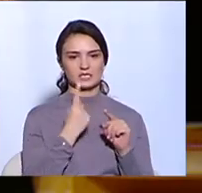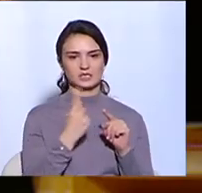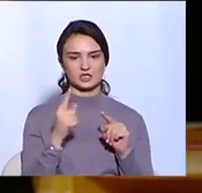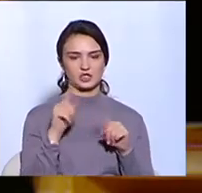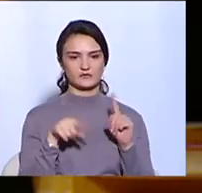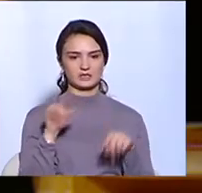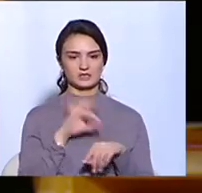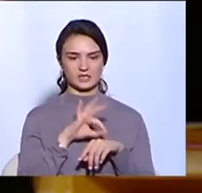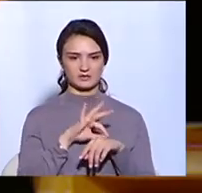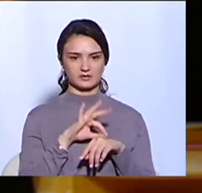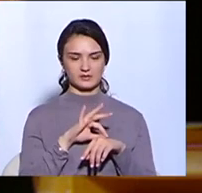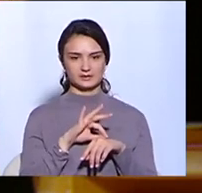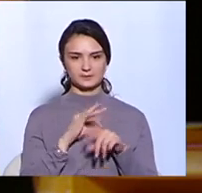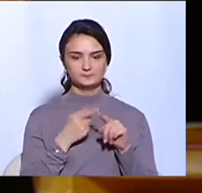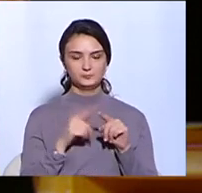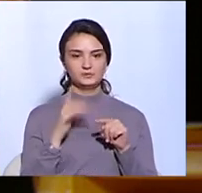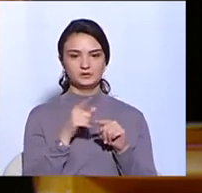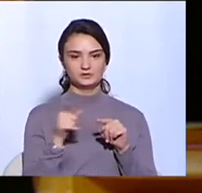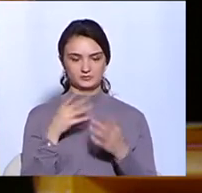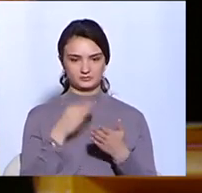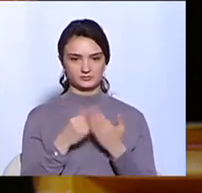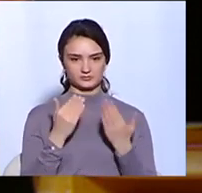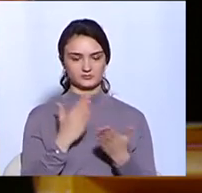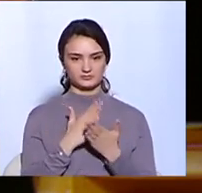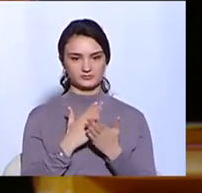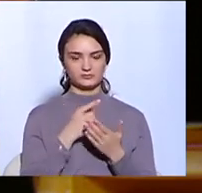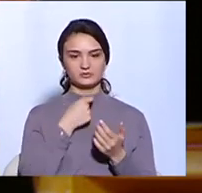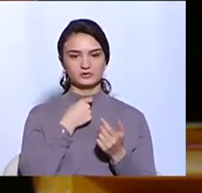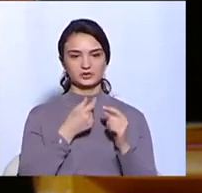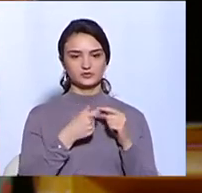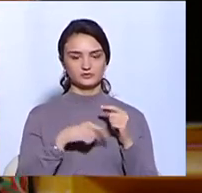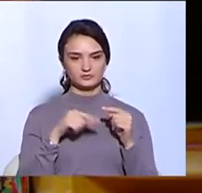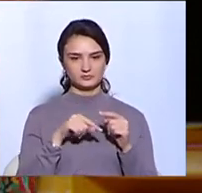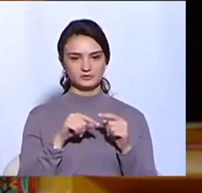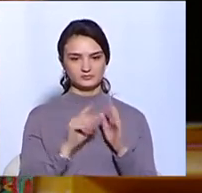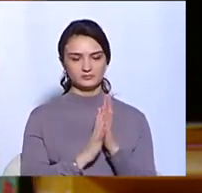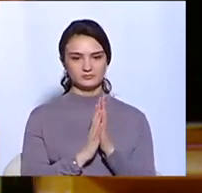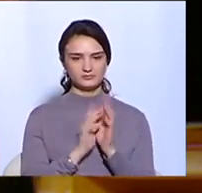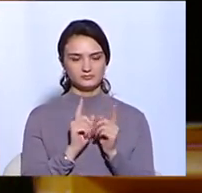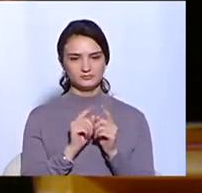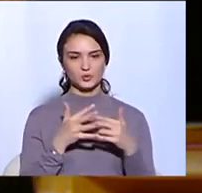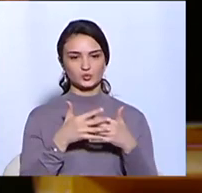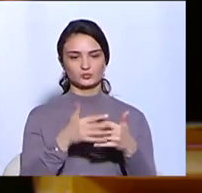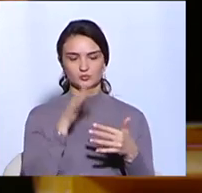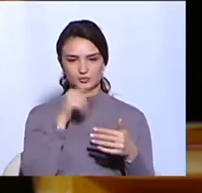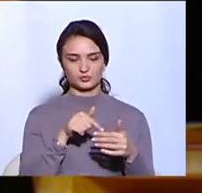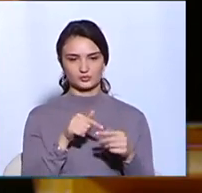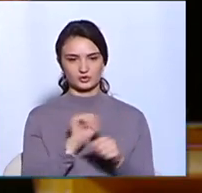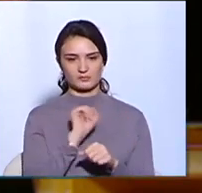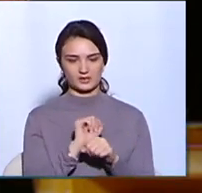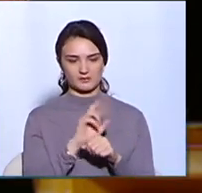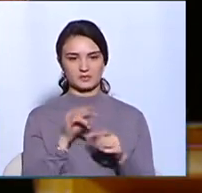იშვიათი დაავადება, რომელსაც ახასიათებს საშვილოსნოში დასდის შეფერხება, რაც ჩანს ორსულობის პერიოდში.